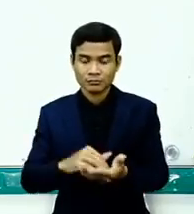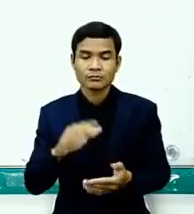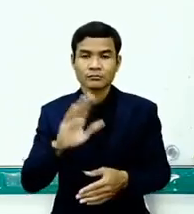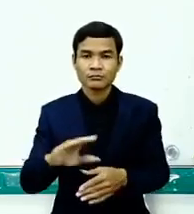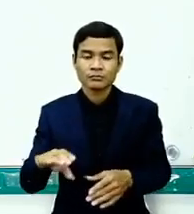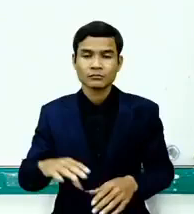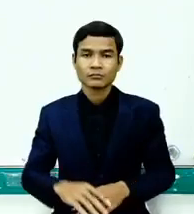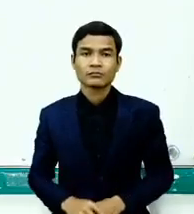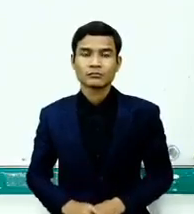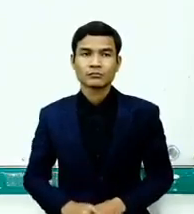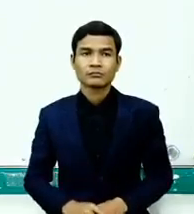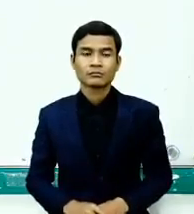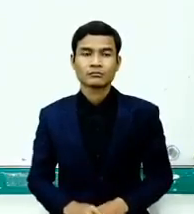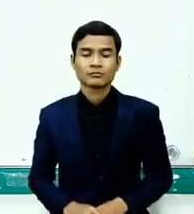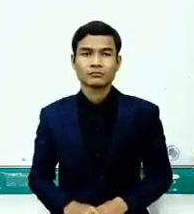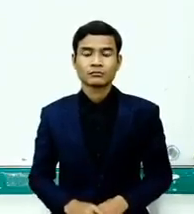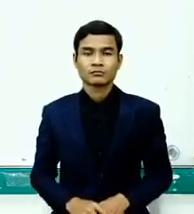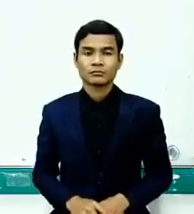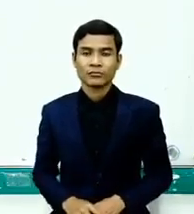ចា